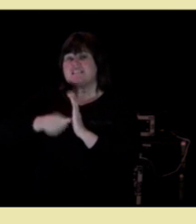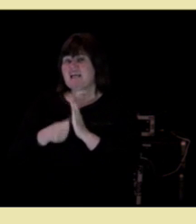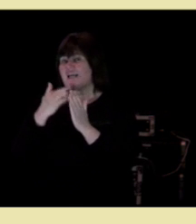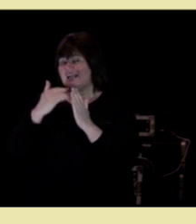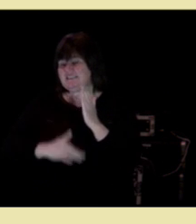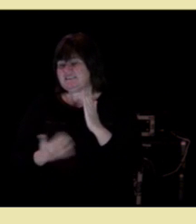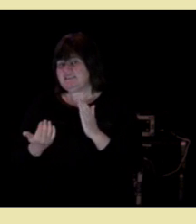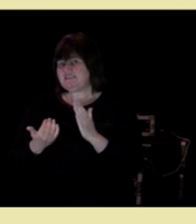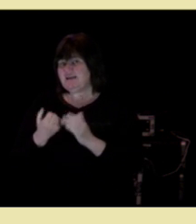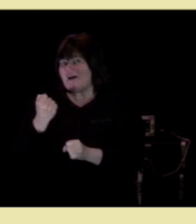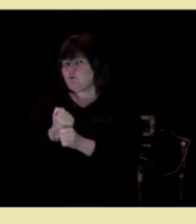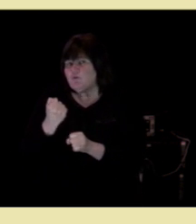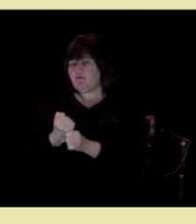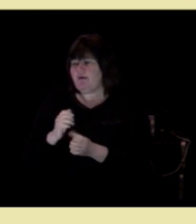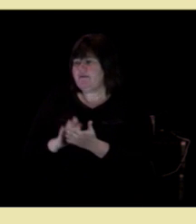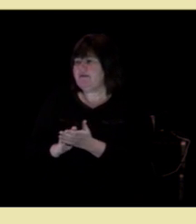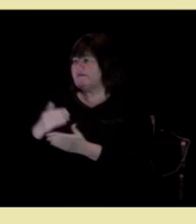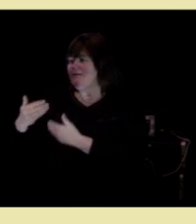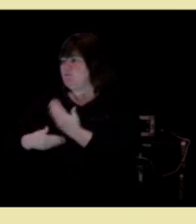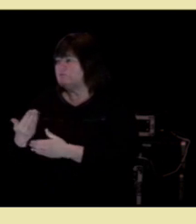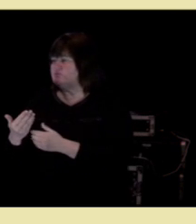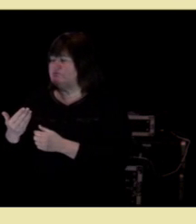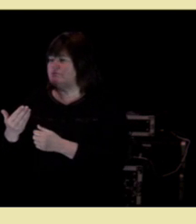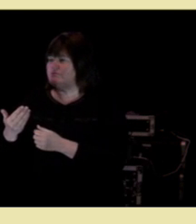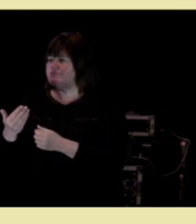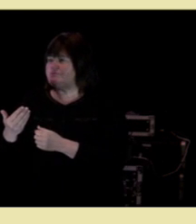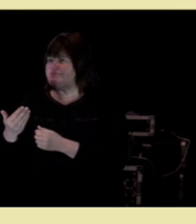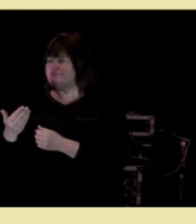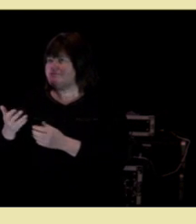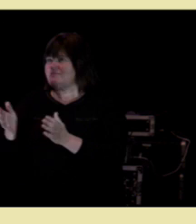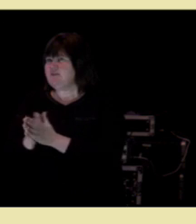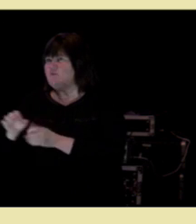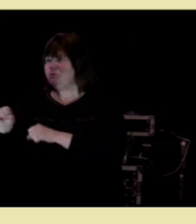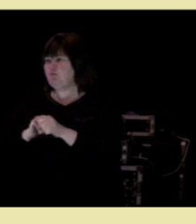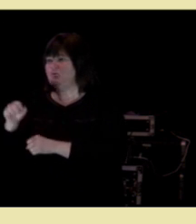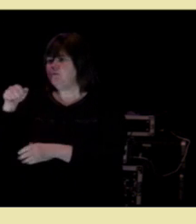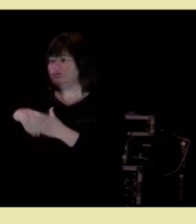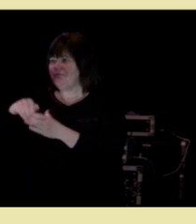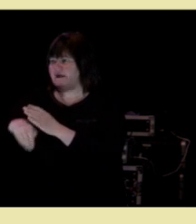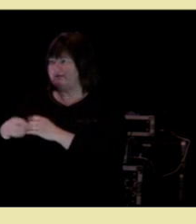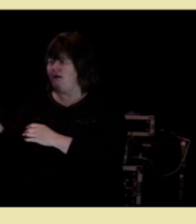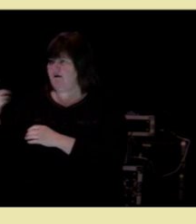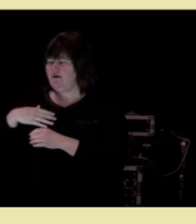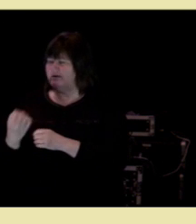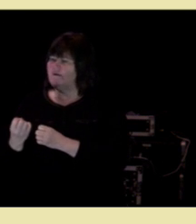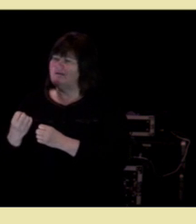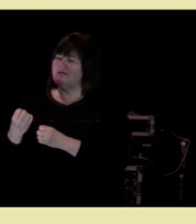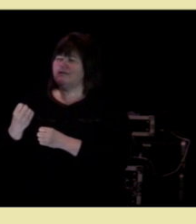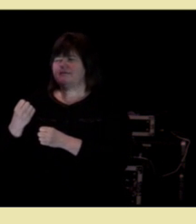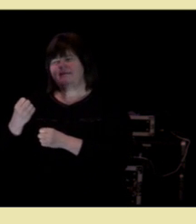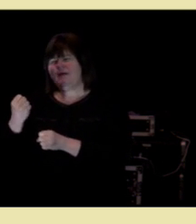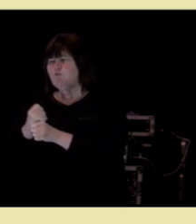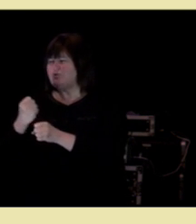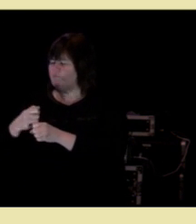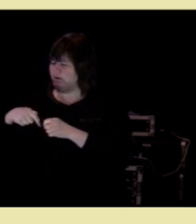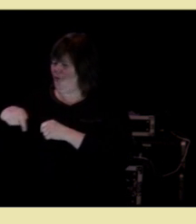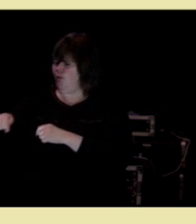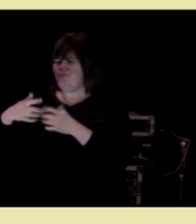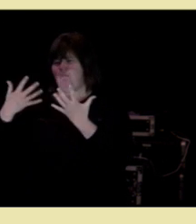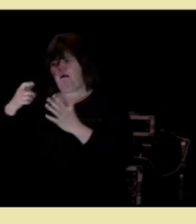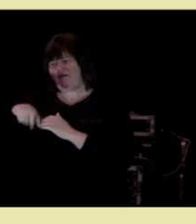prosess sammen med de kommunene som deltar over mange, mange måneder for å komme fram til hva egentlig innholdet I det